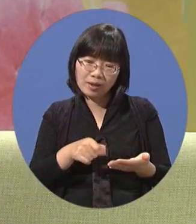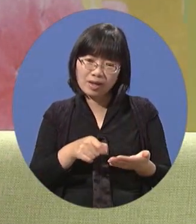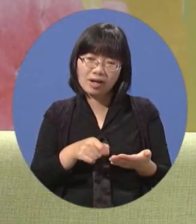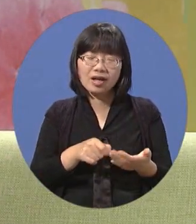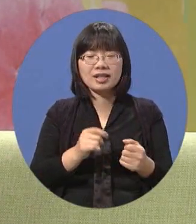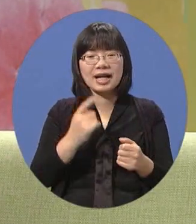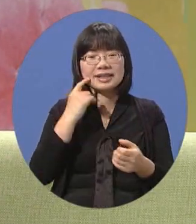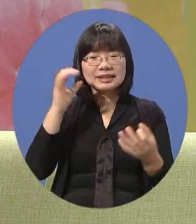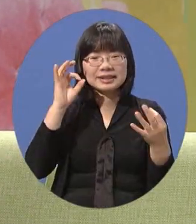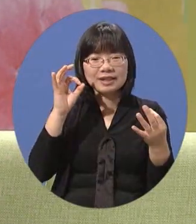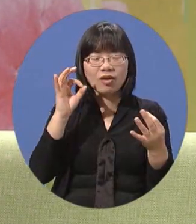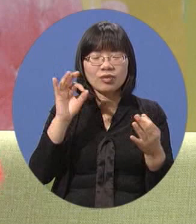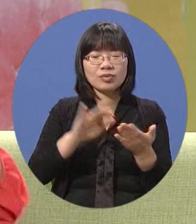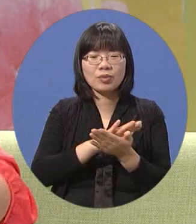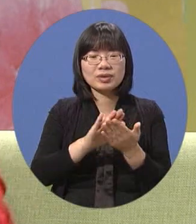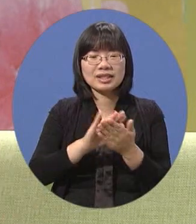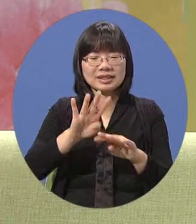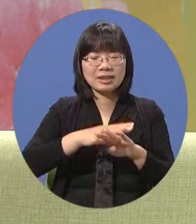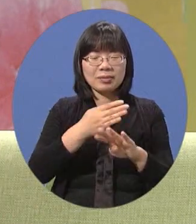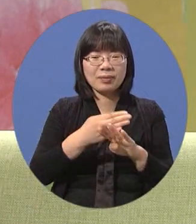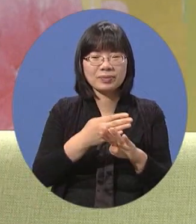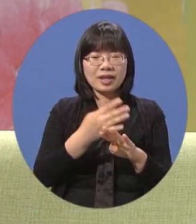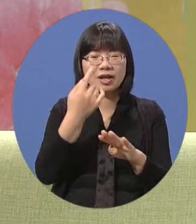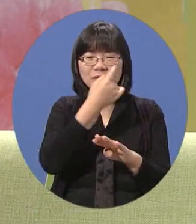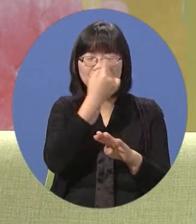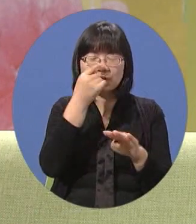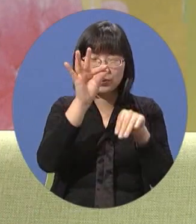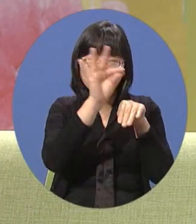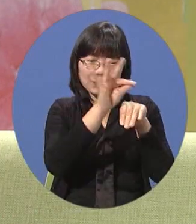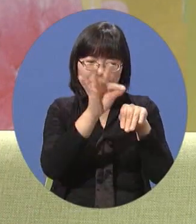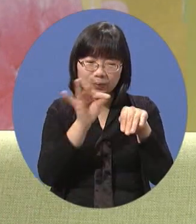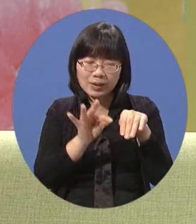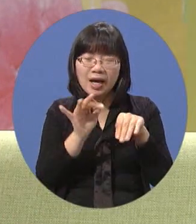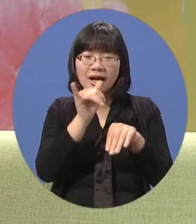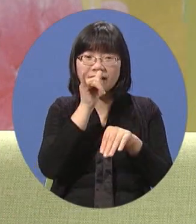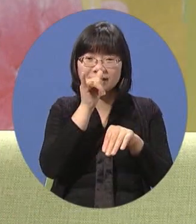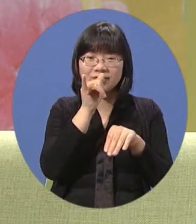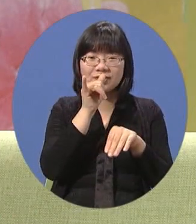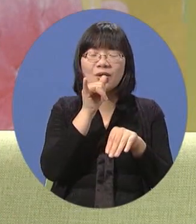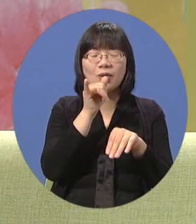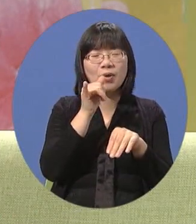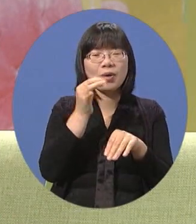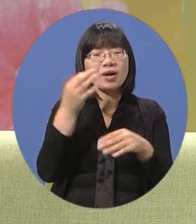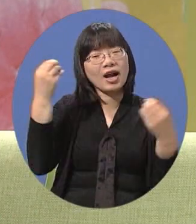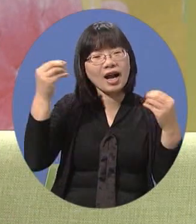눈 붙여가지고 네. 정말 엄마 아빠 보시기 얼마나 한심했겠어요. 그렇죠. 근데 그거를 막 기뻐해